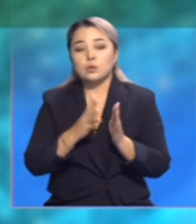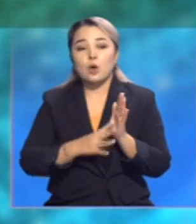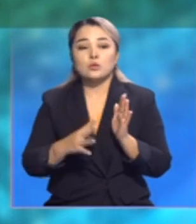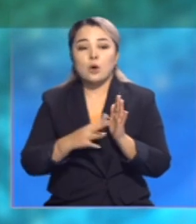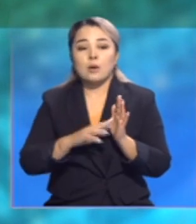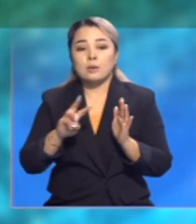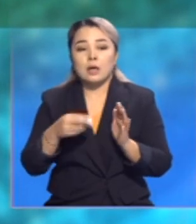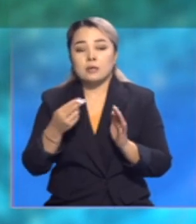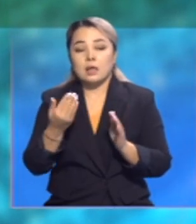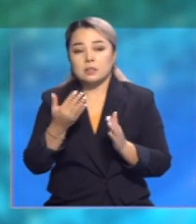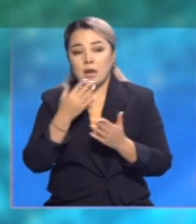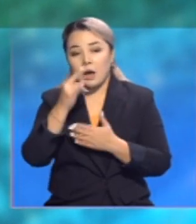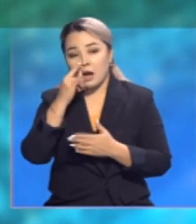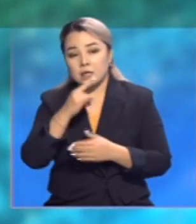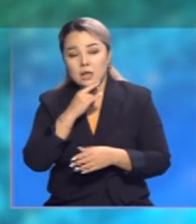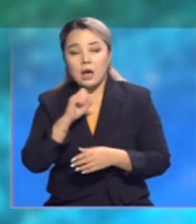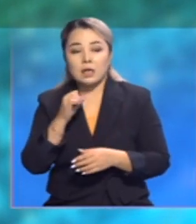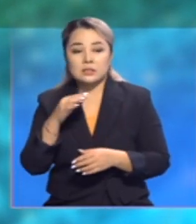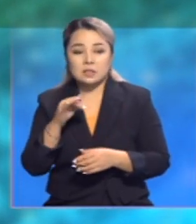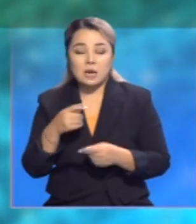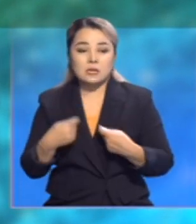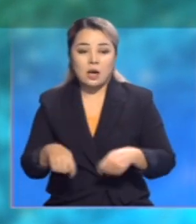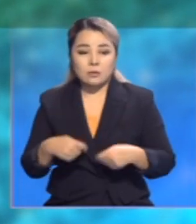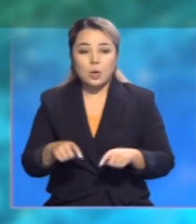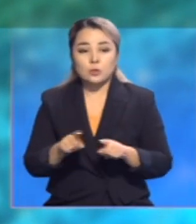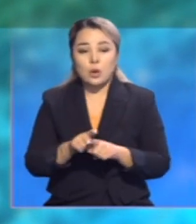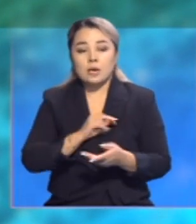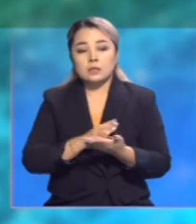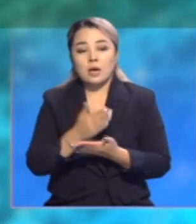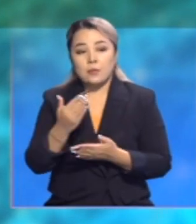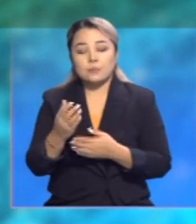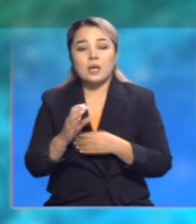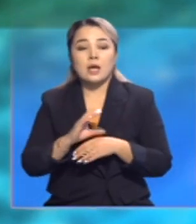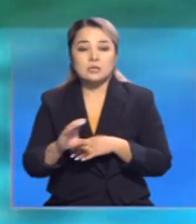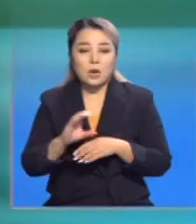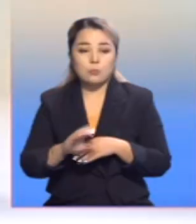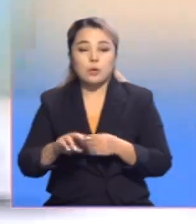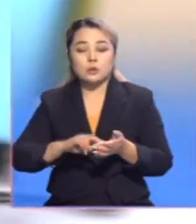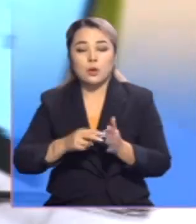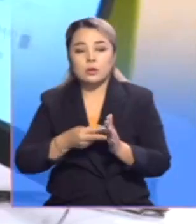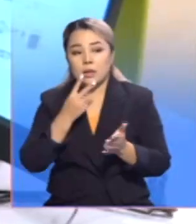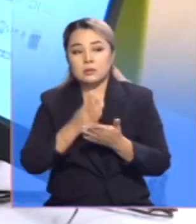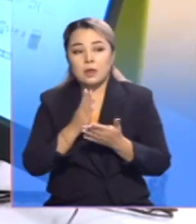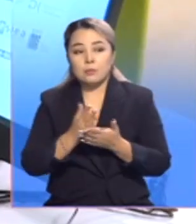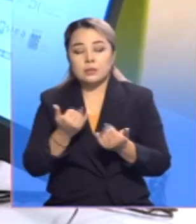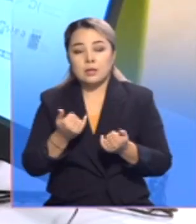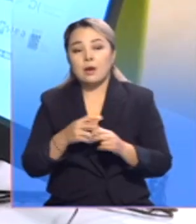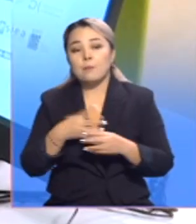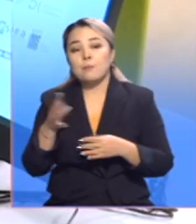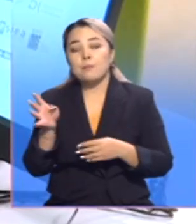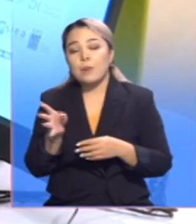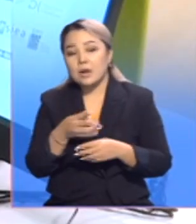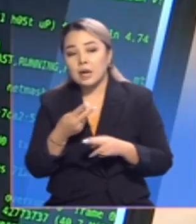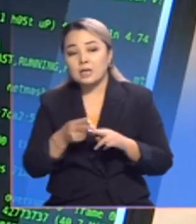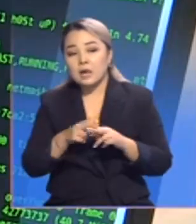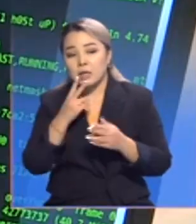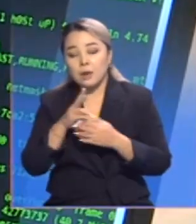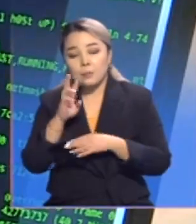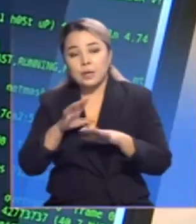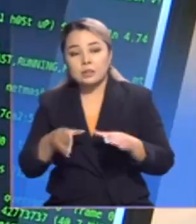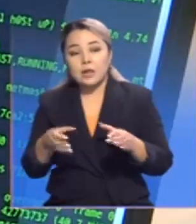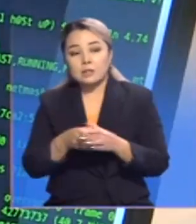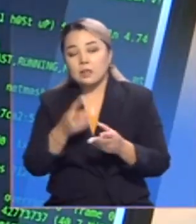99 миллиард теңгесі қазақстандық IT тауар мен қызметтерді экспорттау арқылы түскен. Дегенмен параллель дүниелер де бар. Елімізде